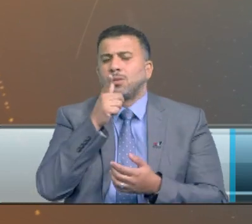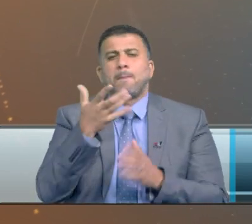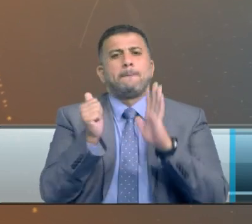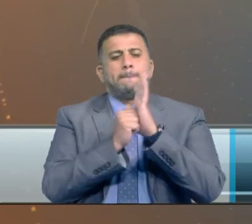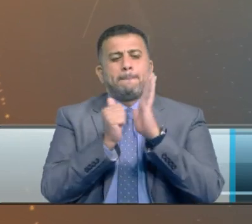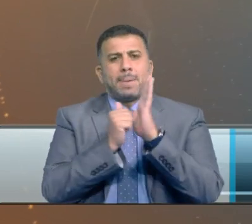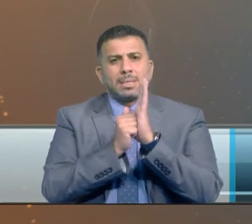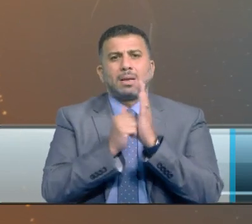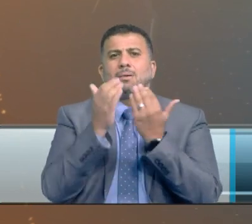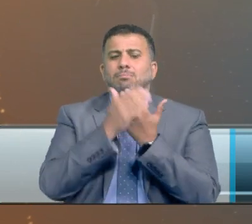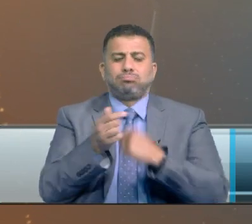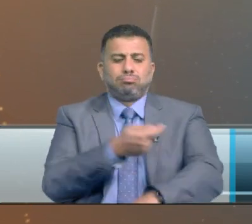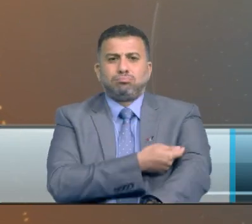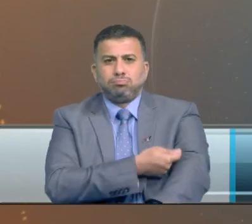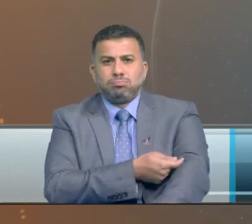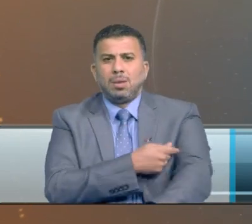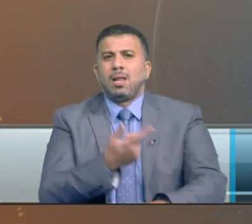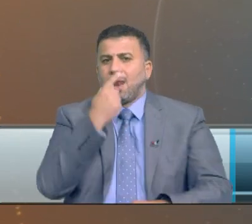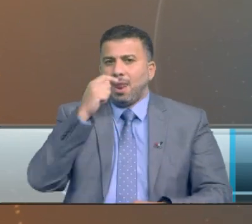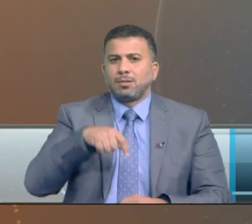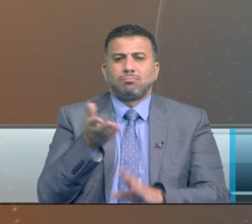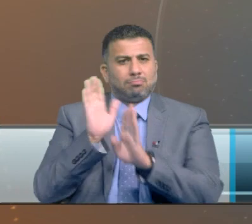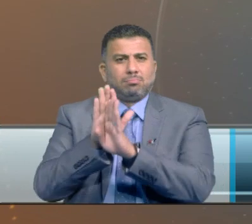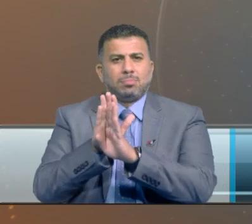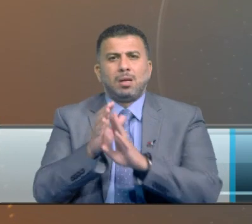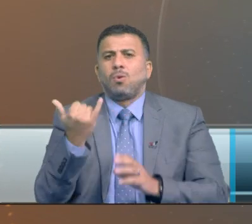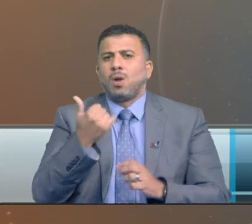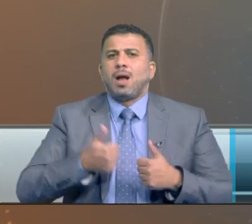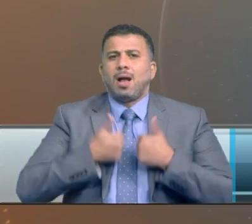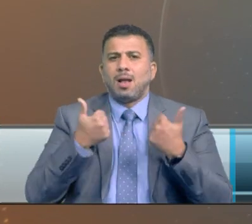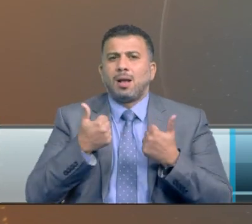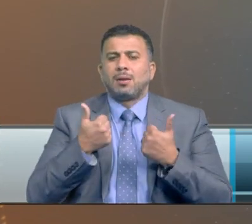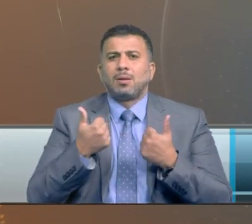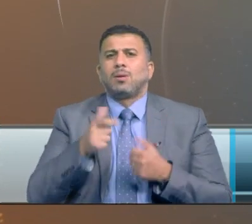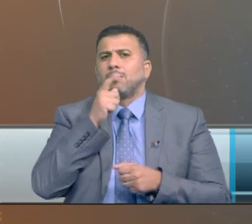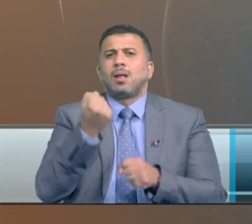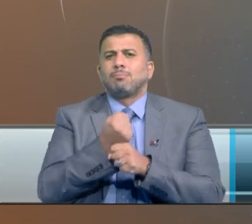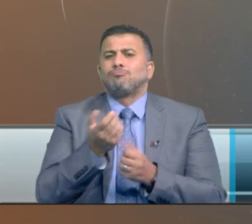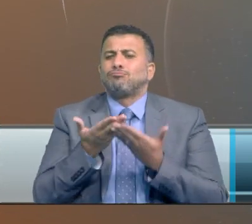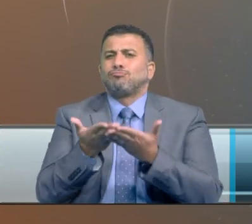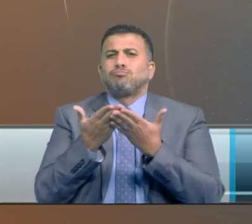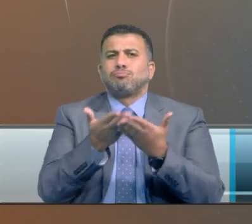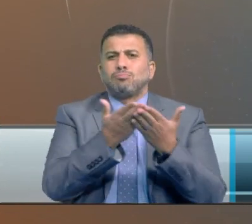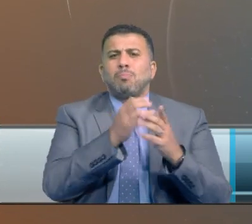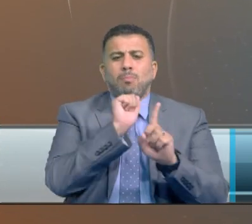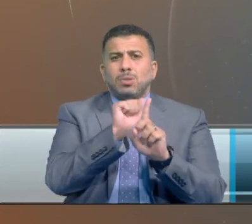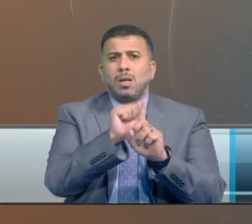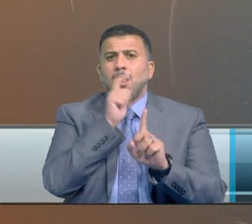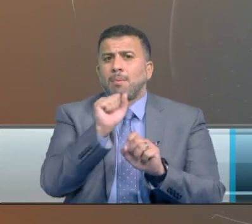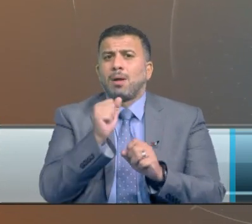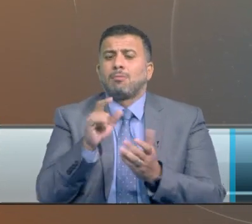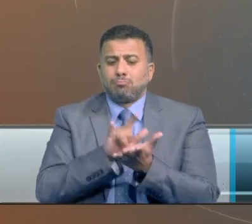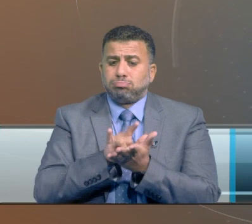سواء في المسكن والرعايه الصحيه اللازمه والامور الحياتيه الاخرى والعمل مع كافه الجهات المختصه